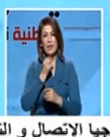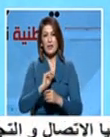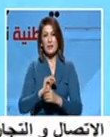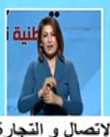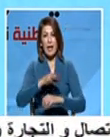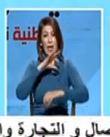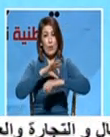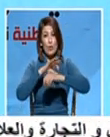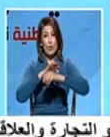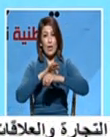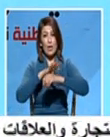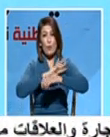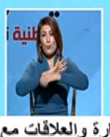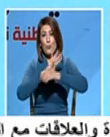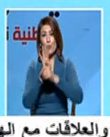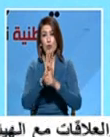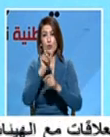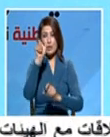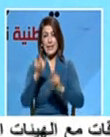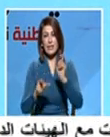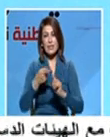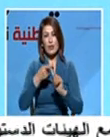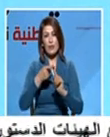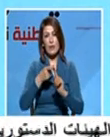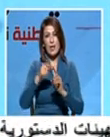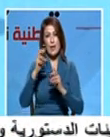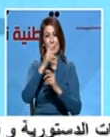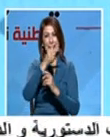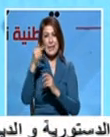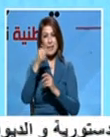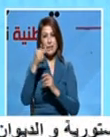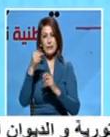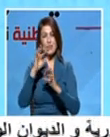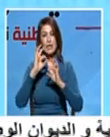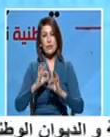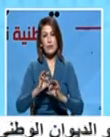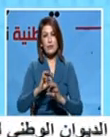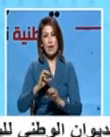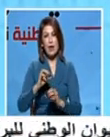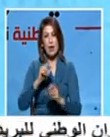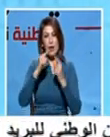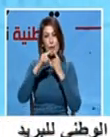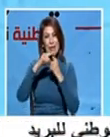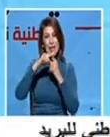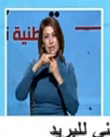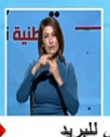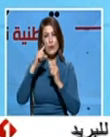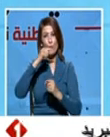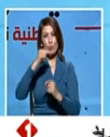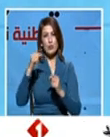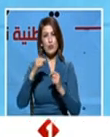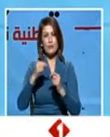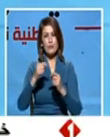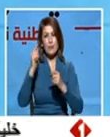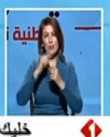19 نيجاتيف، هذوما معناها اشكال تطرح نجموا كما قلت انت نركزوا على الكوفيد بوزيتيف وننساو النيجاتيف. جوستومون